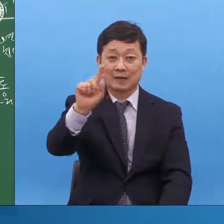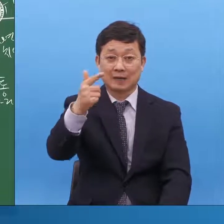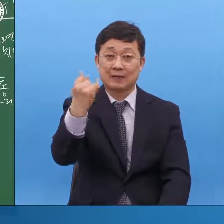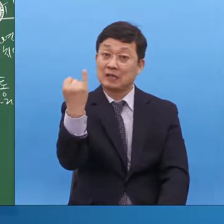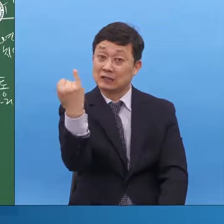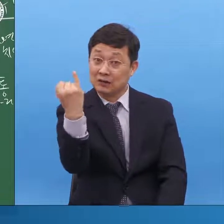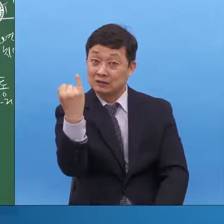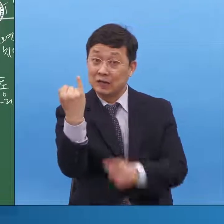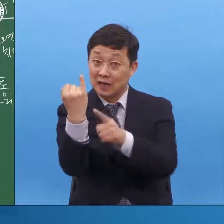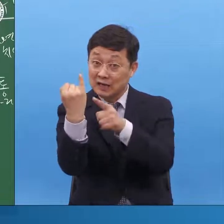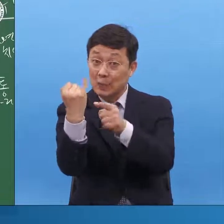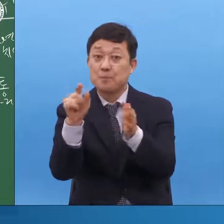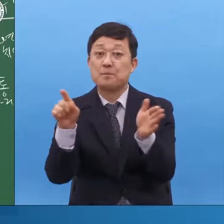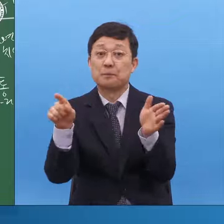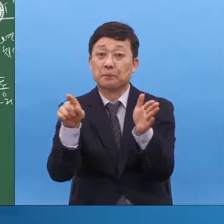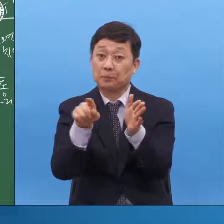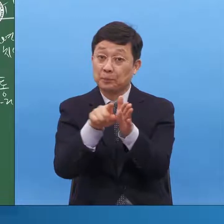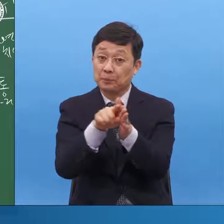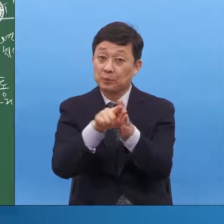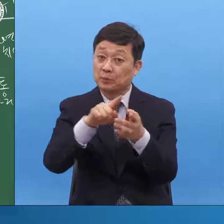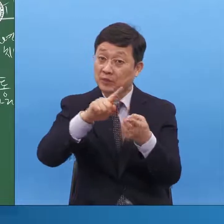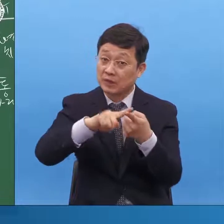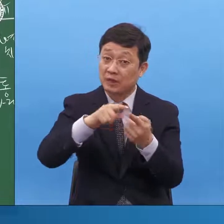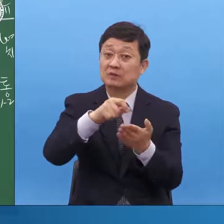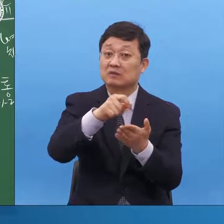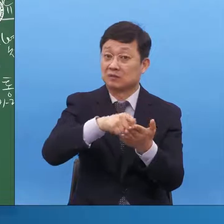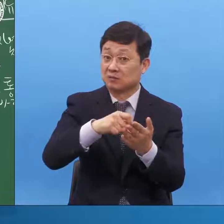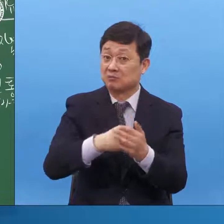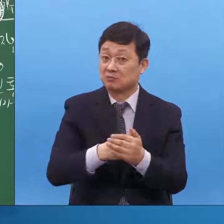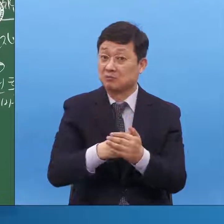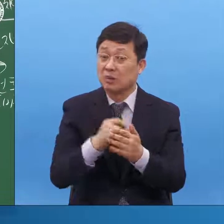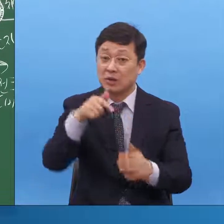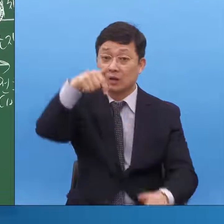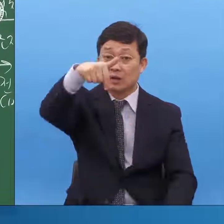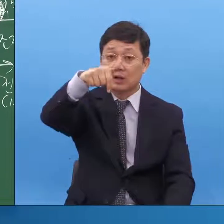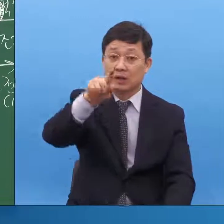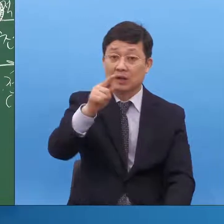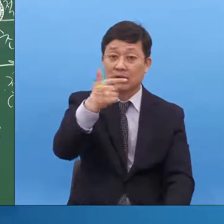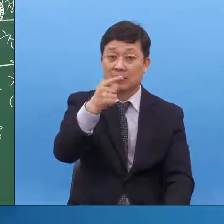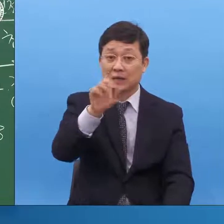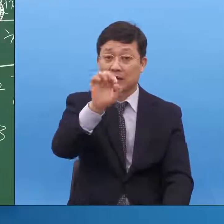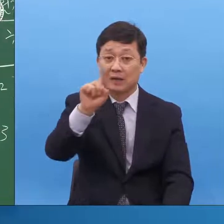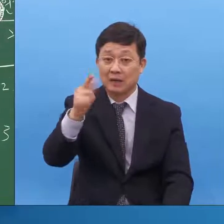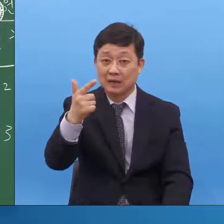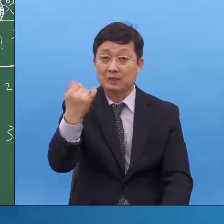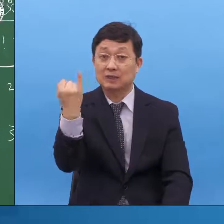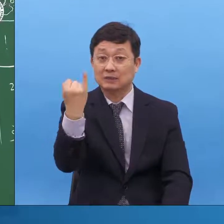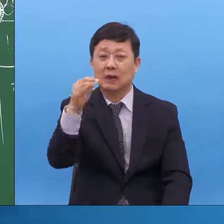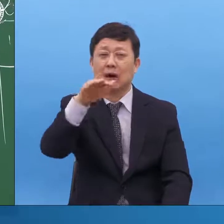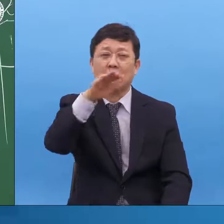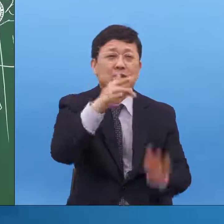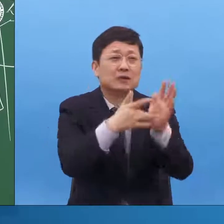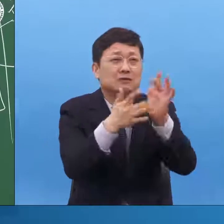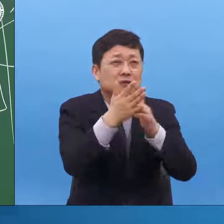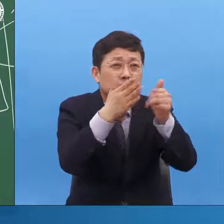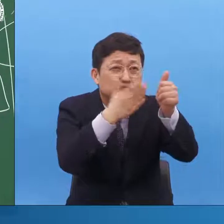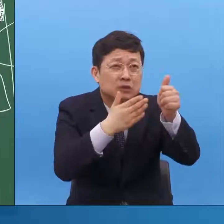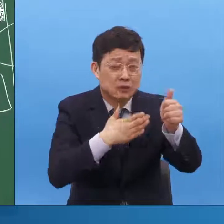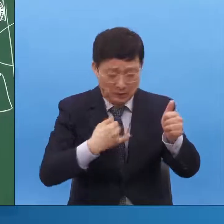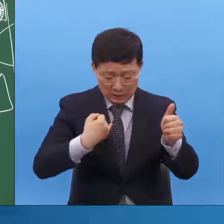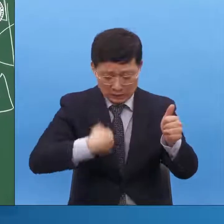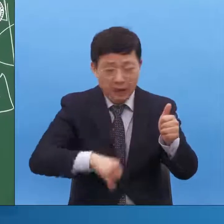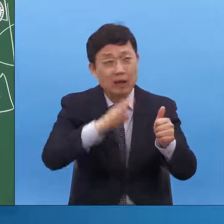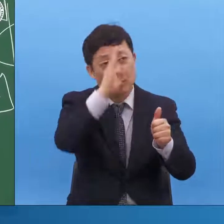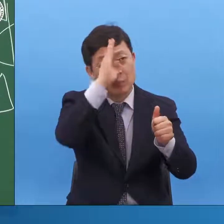15장에 이 가나안 여인이 와서 아이를 살리달라 그랬잖아요. In Matthew 15, this Canaanite woman comes and asks Jesus to save her